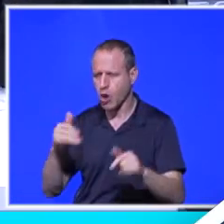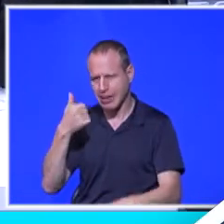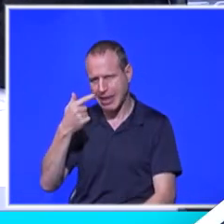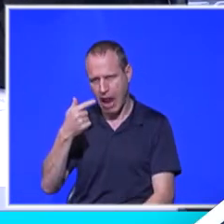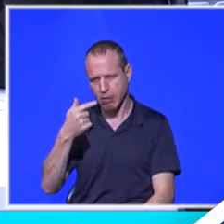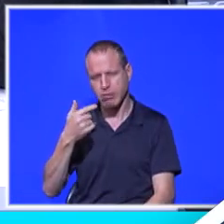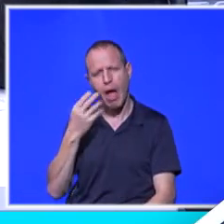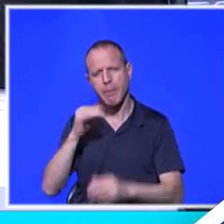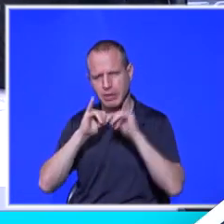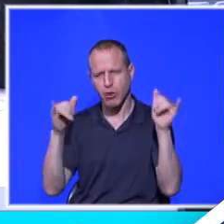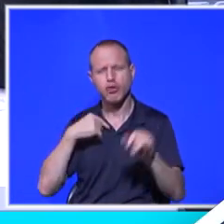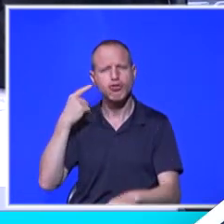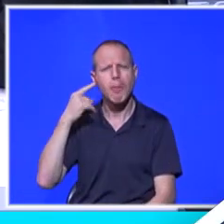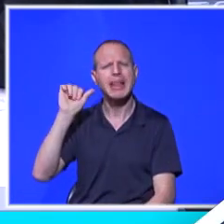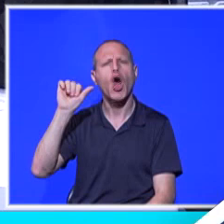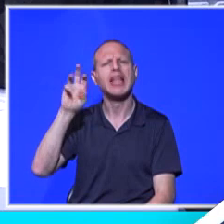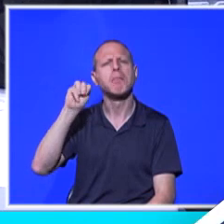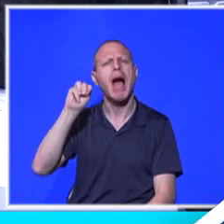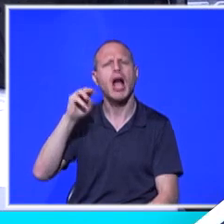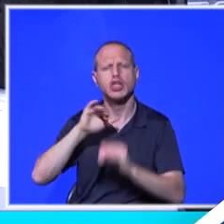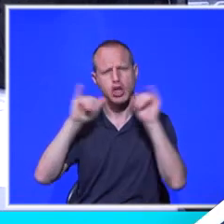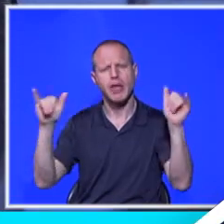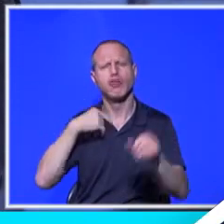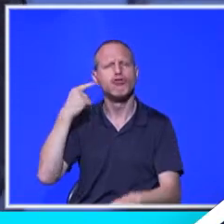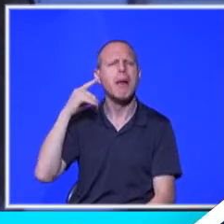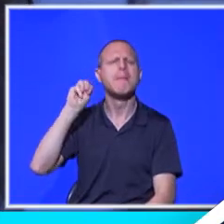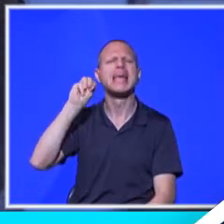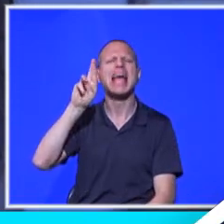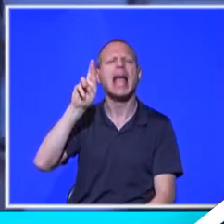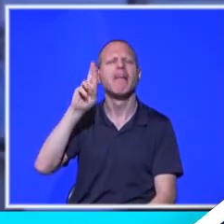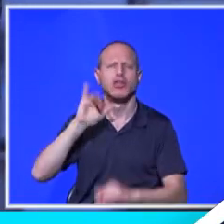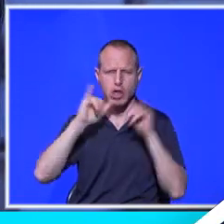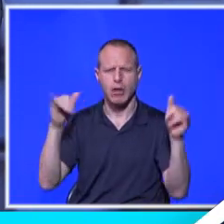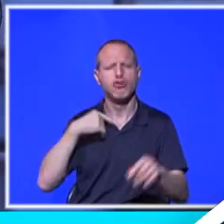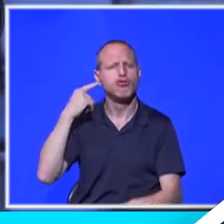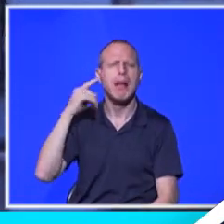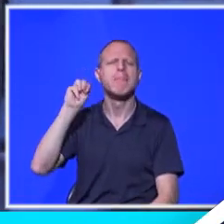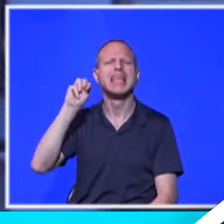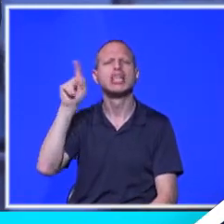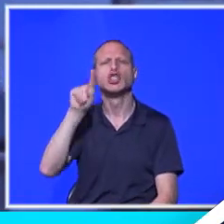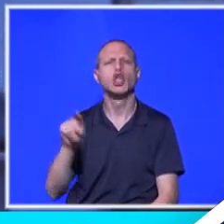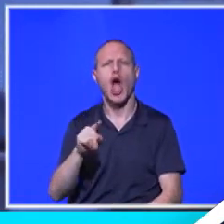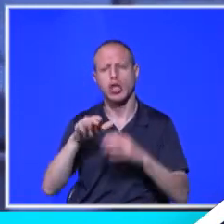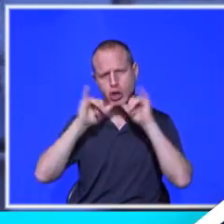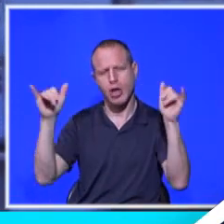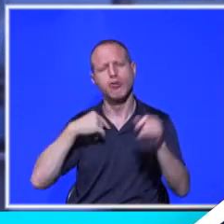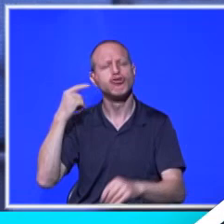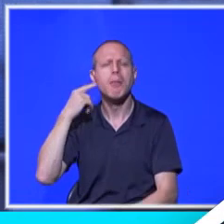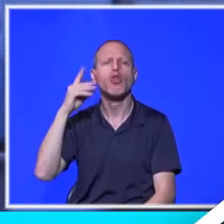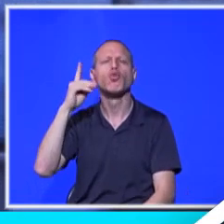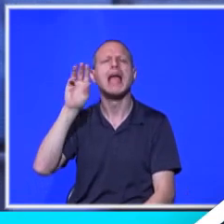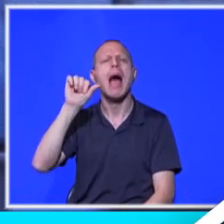הרבה צעקות. אני שומעת את אוסנת מרק צועקת, ואני שומעת את מירי רגב צועקת, ואני שומעת את מיקי זוהר צועק, ואני שומעת את דודי אמסלם